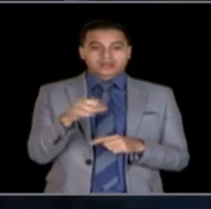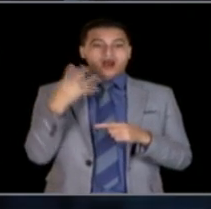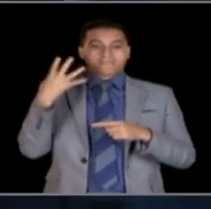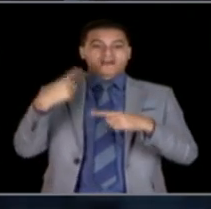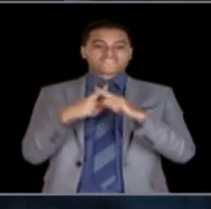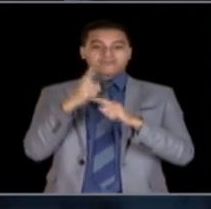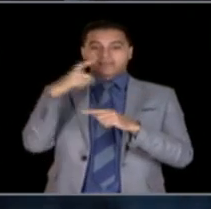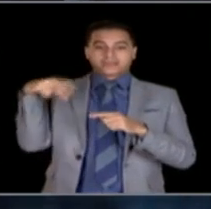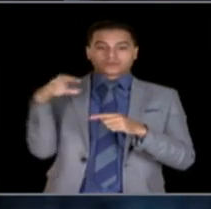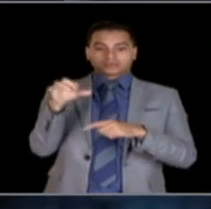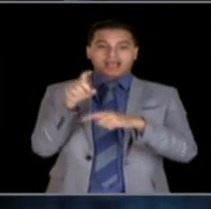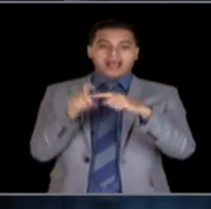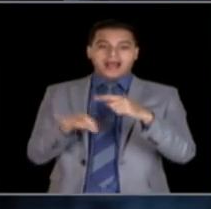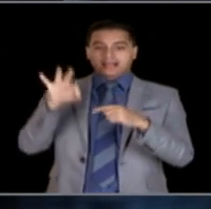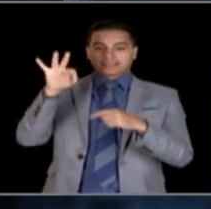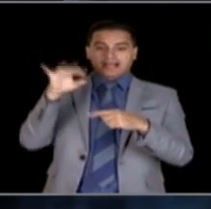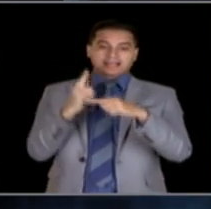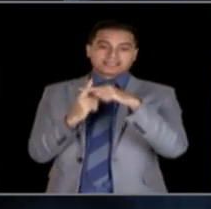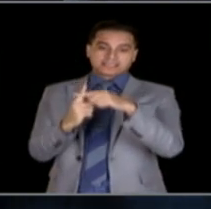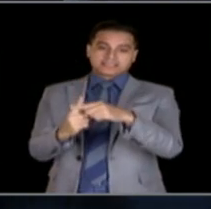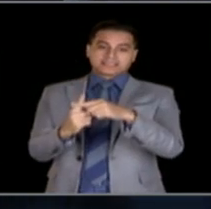198 على 3